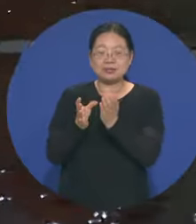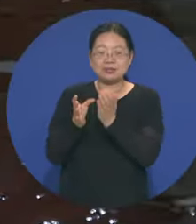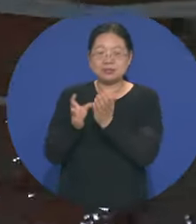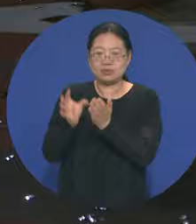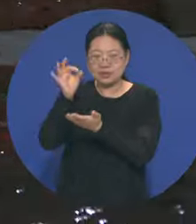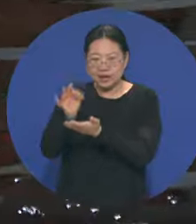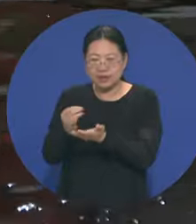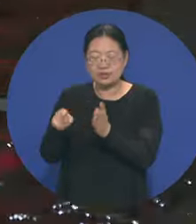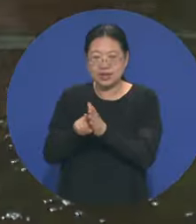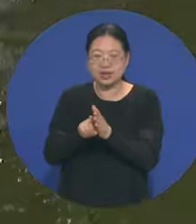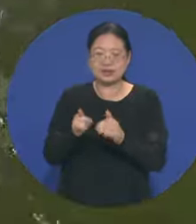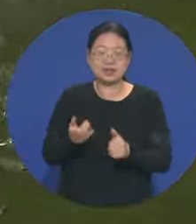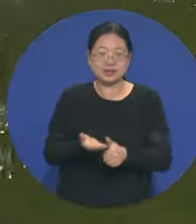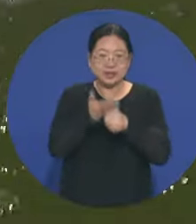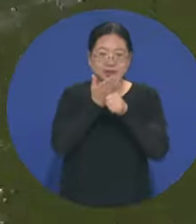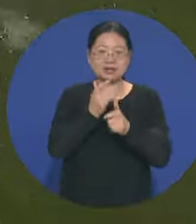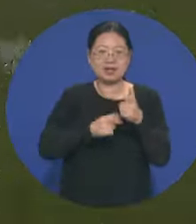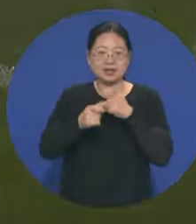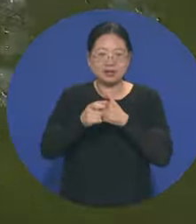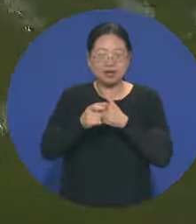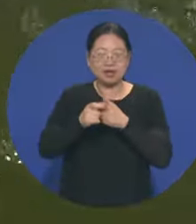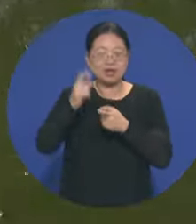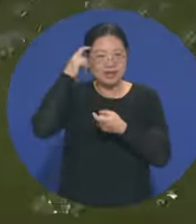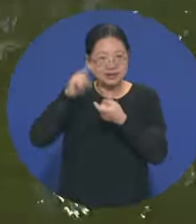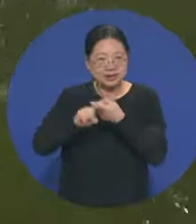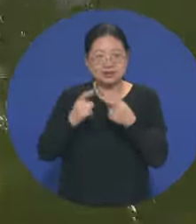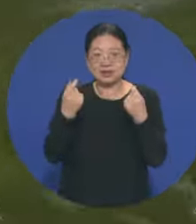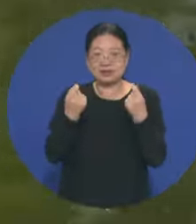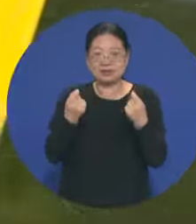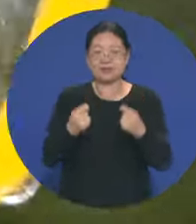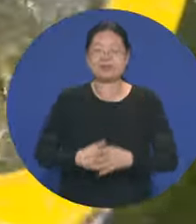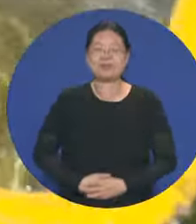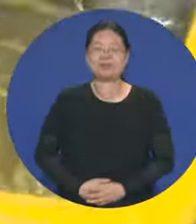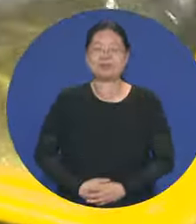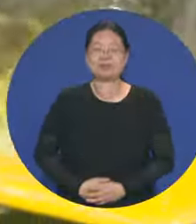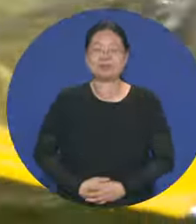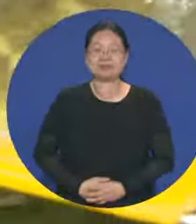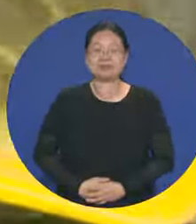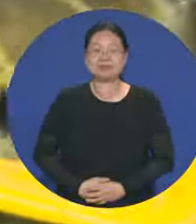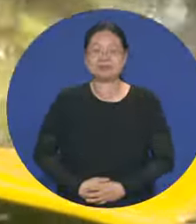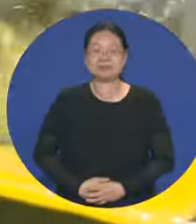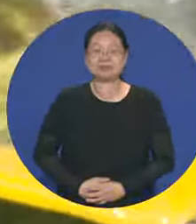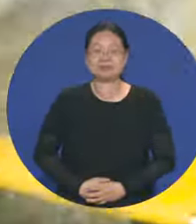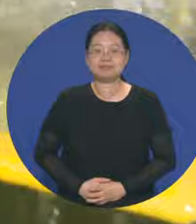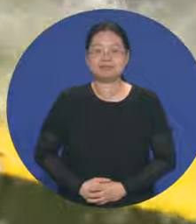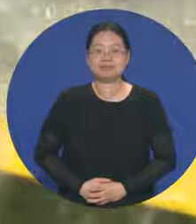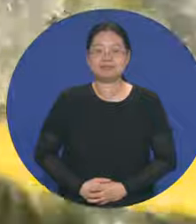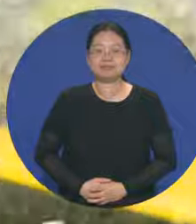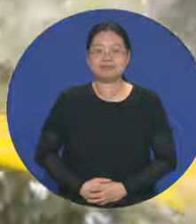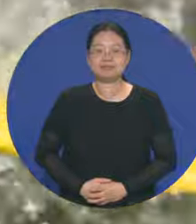양식이 한층 더 탄력을 받을 전망입니다. GTV 뉴스 최창순입니다.